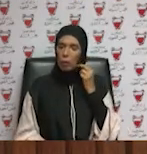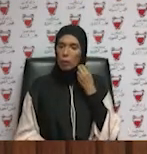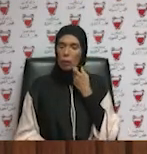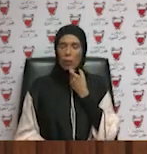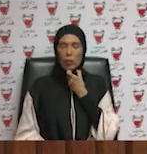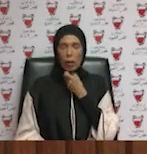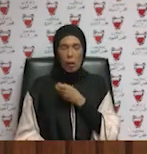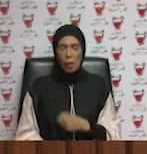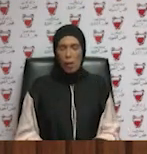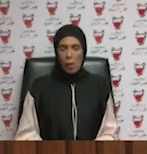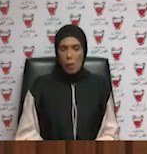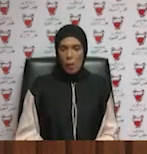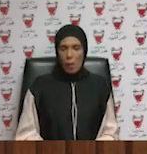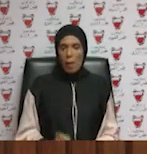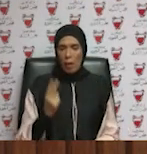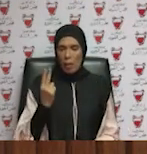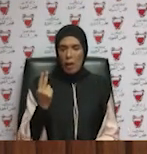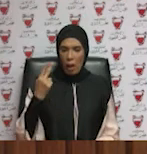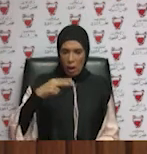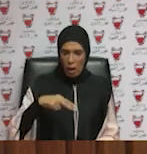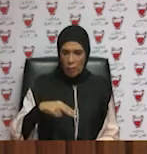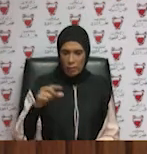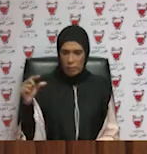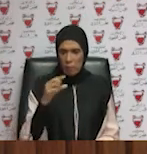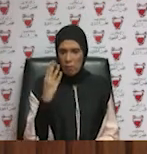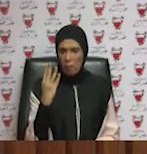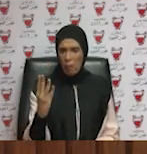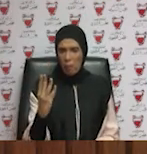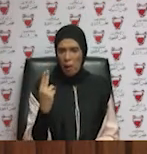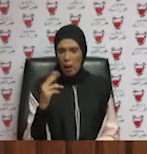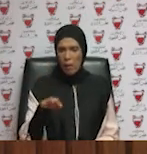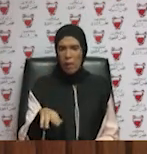استلمناه في 22 أبريل